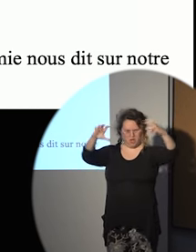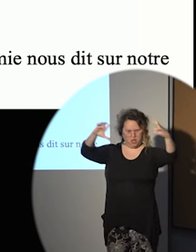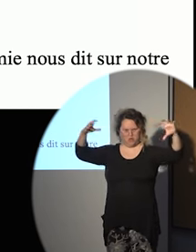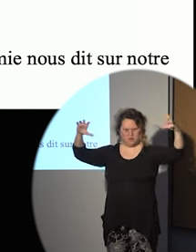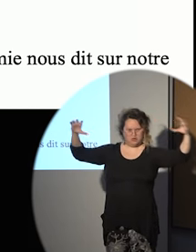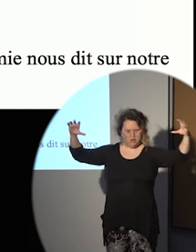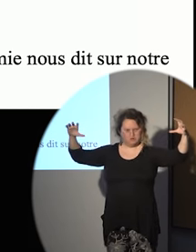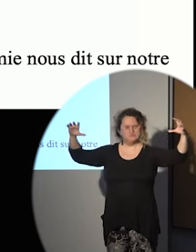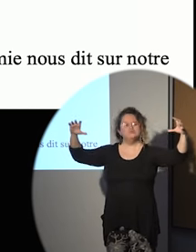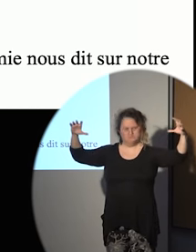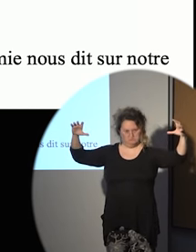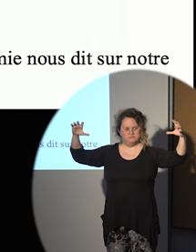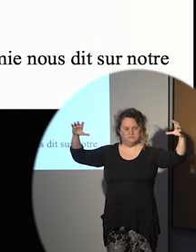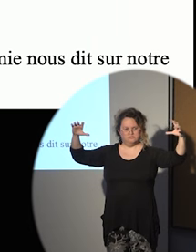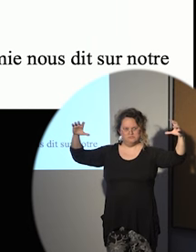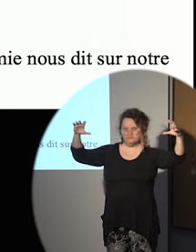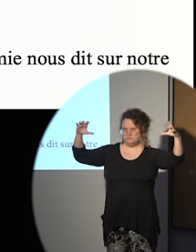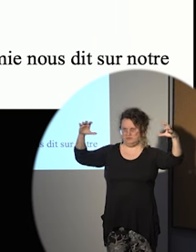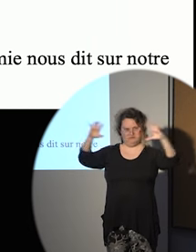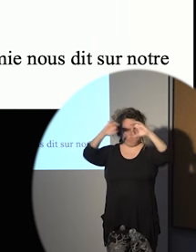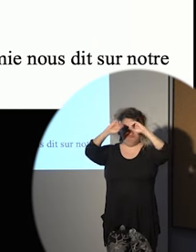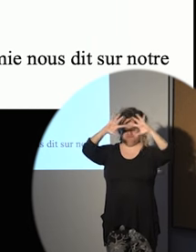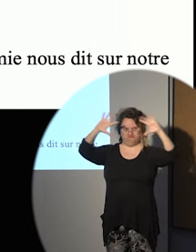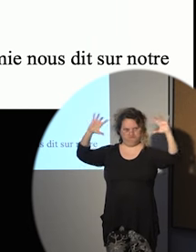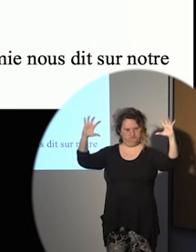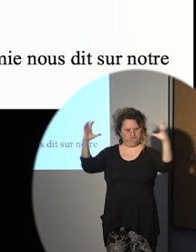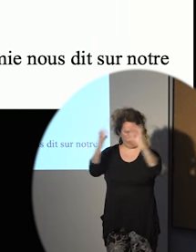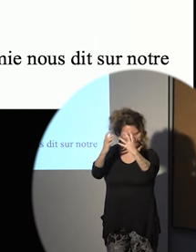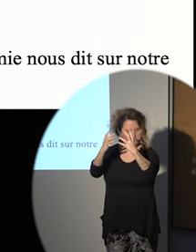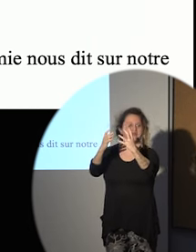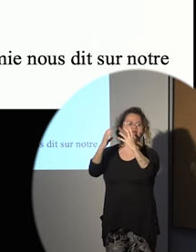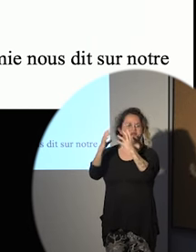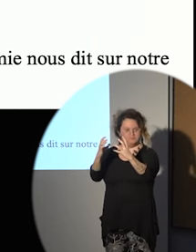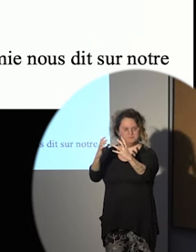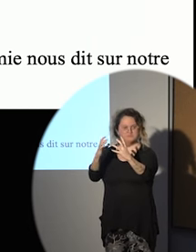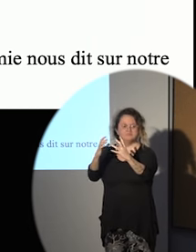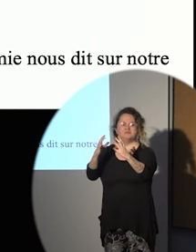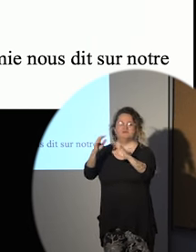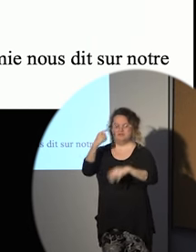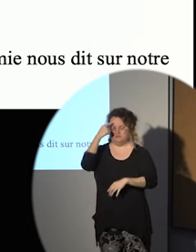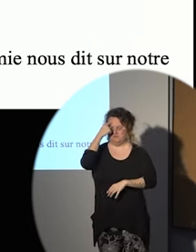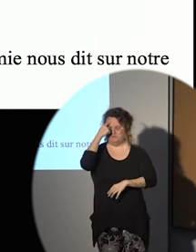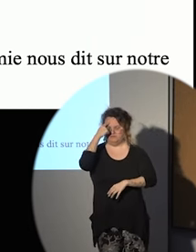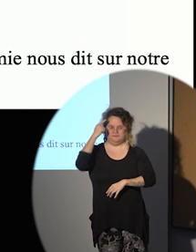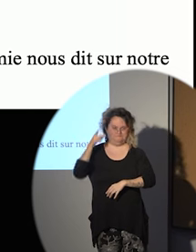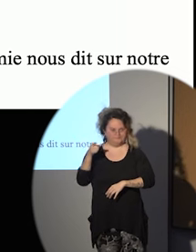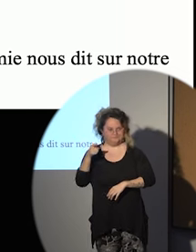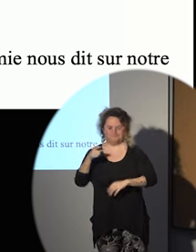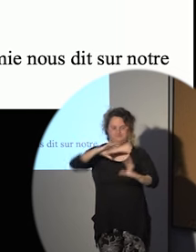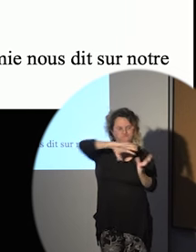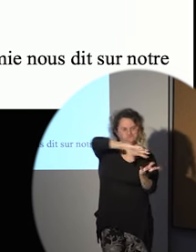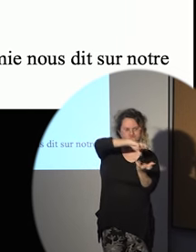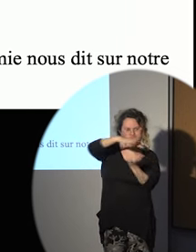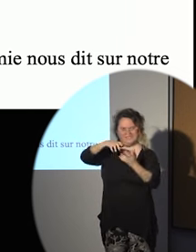Ensuite, on quittera notre navette fictive pour se transformer en une machine à remonter le temps, et on